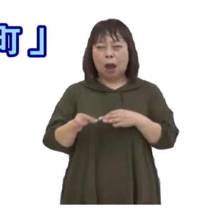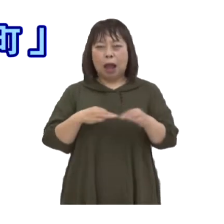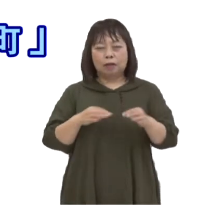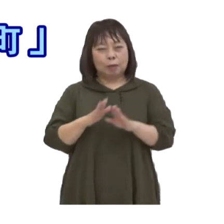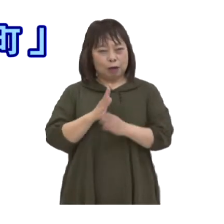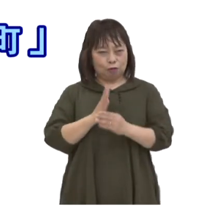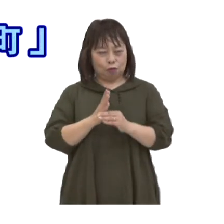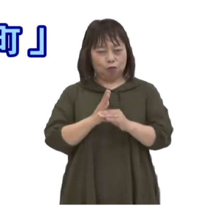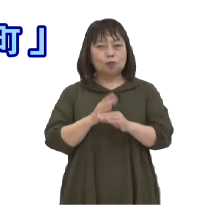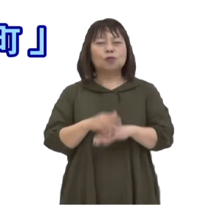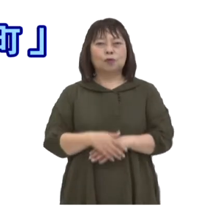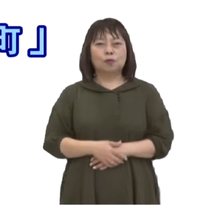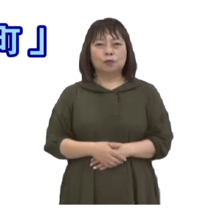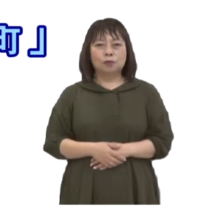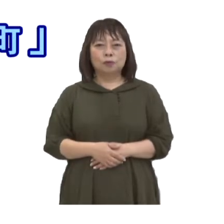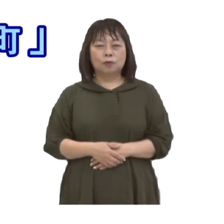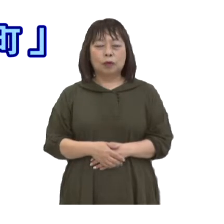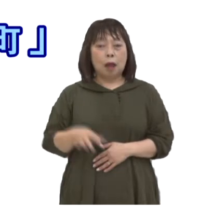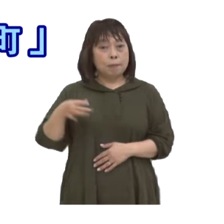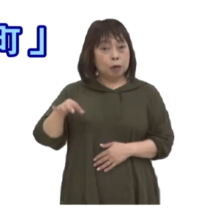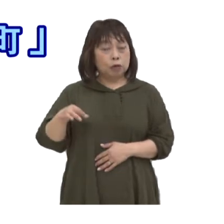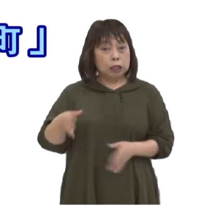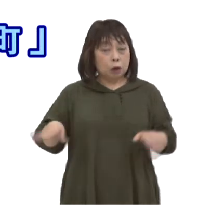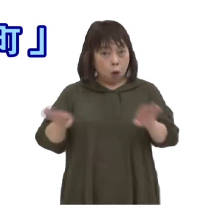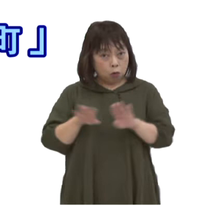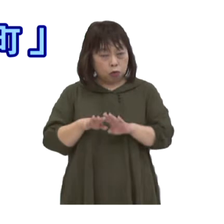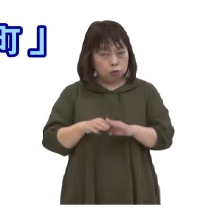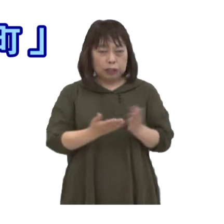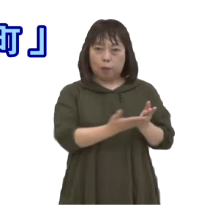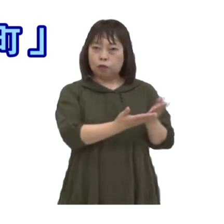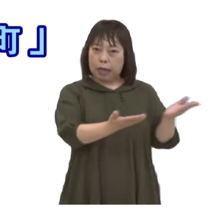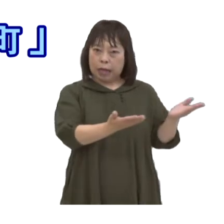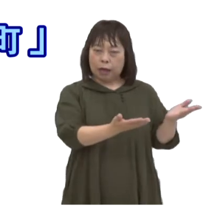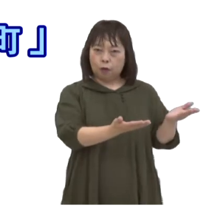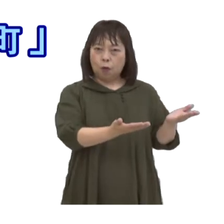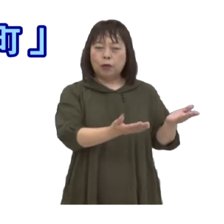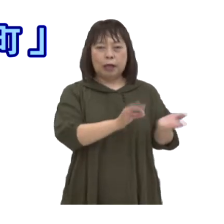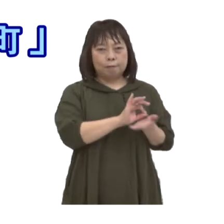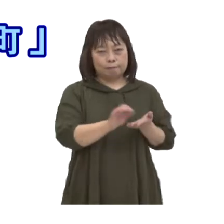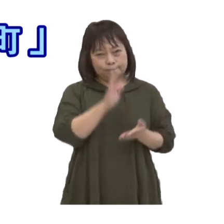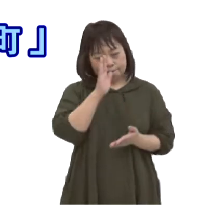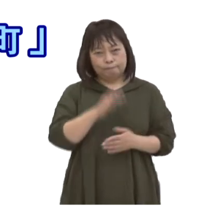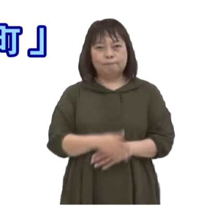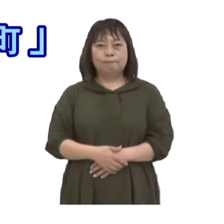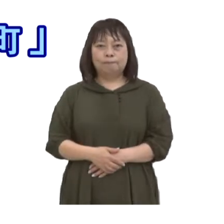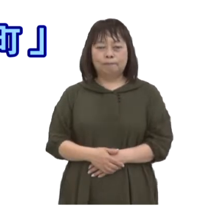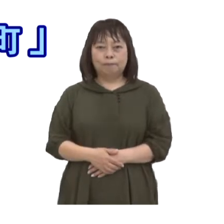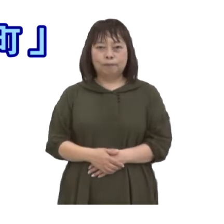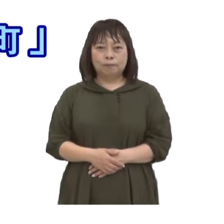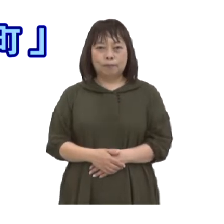売中です。ヴェルディホールまたはプレイガイドでぜひお買い求めください。